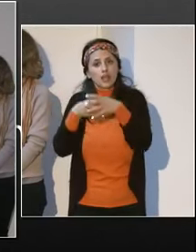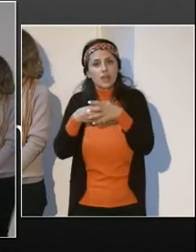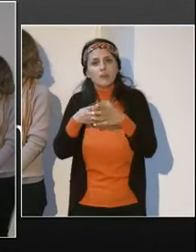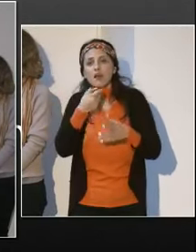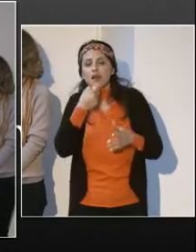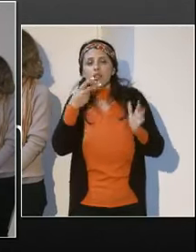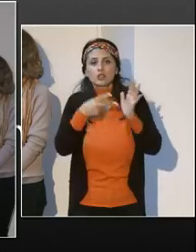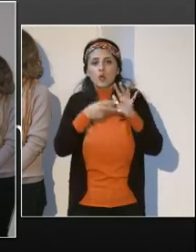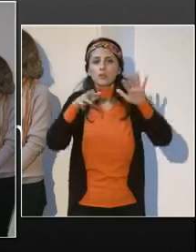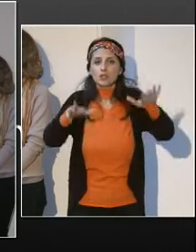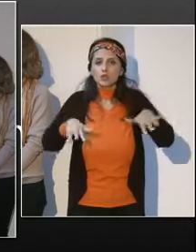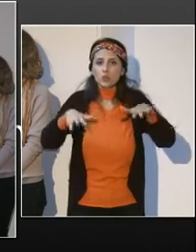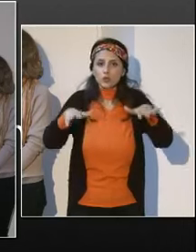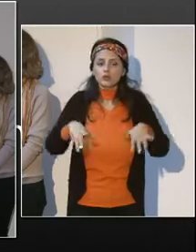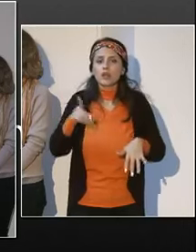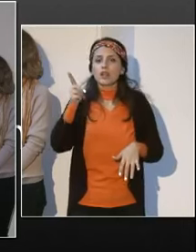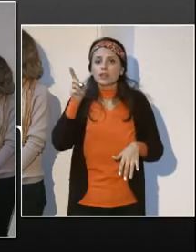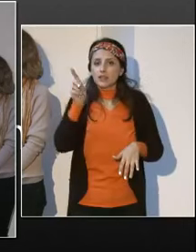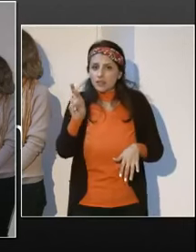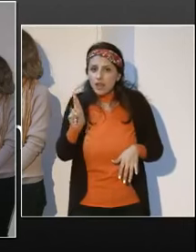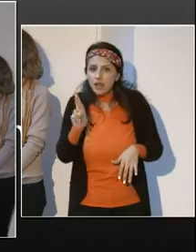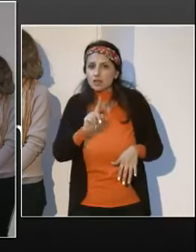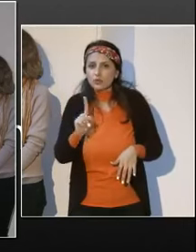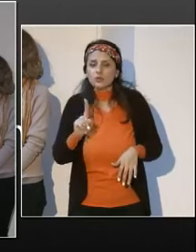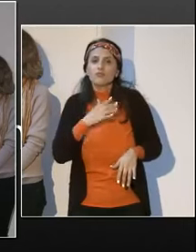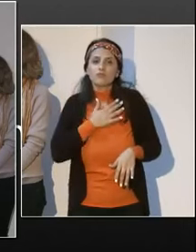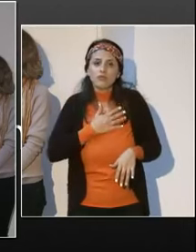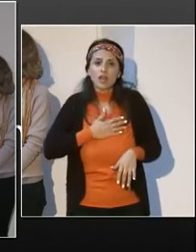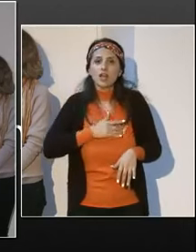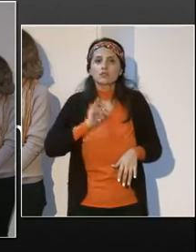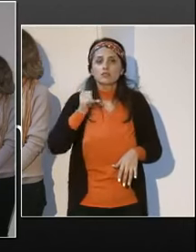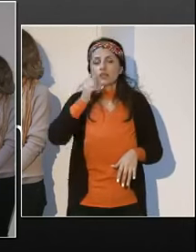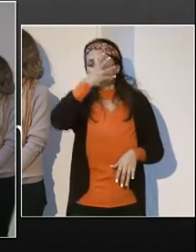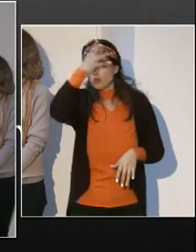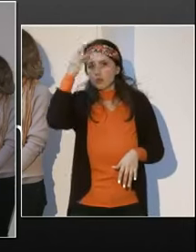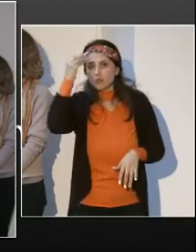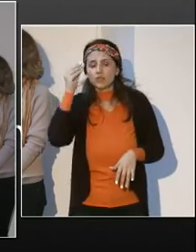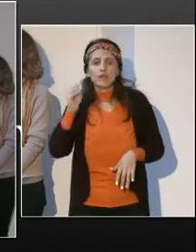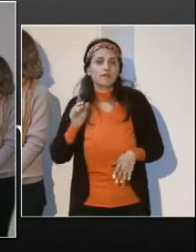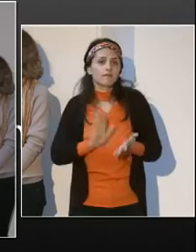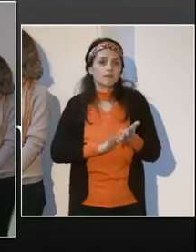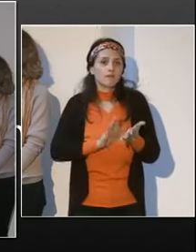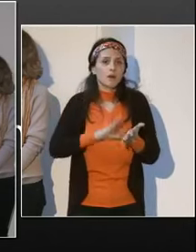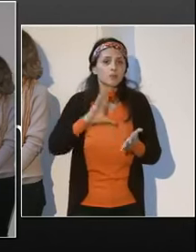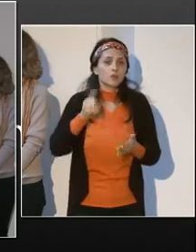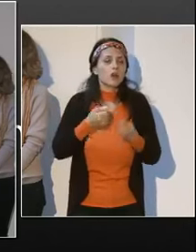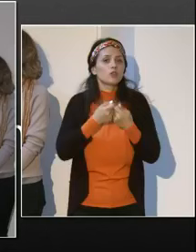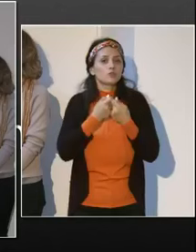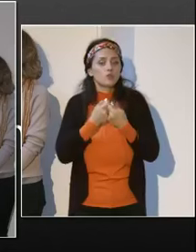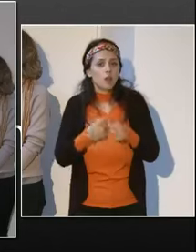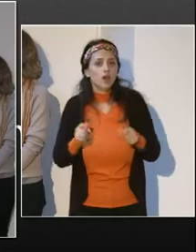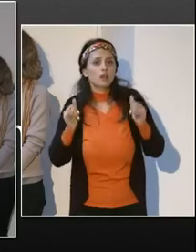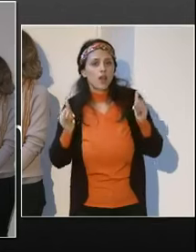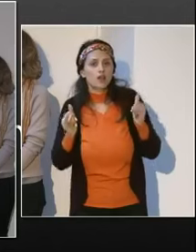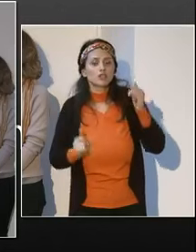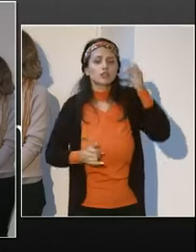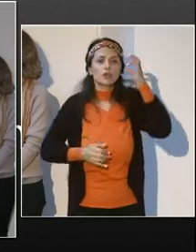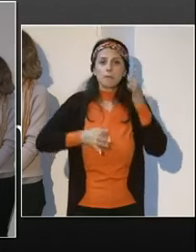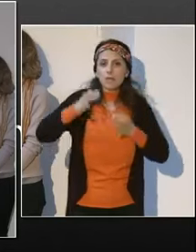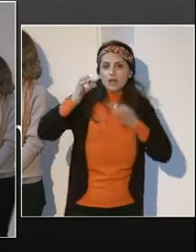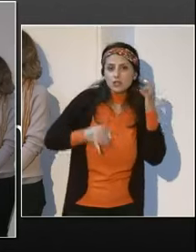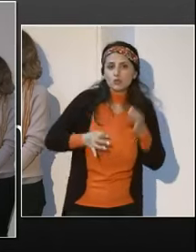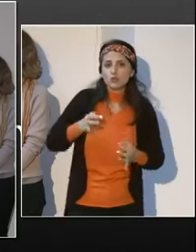2019 insa nu aș vrea sa uitam faptul ca toate aceste masuri